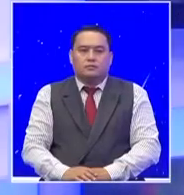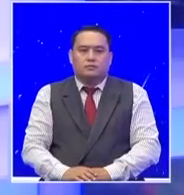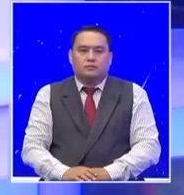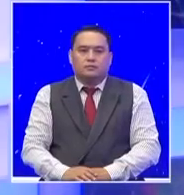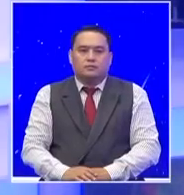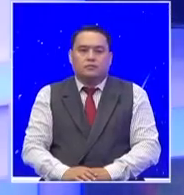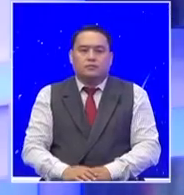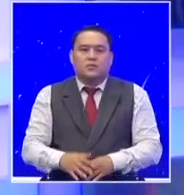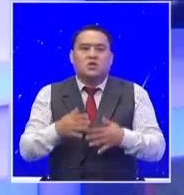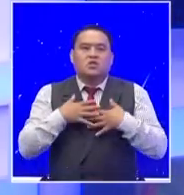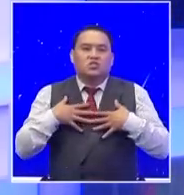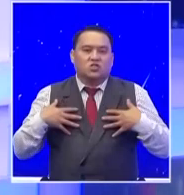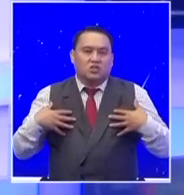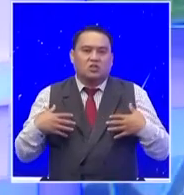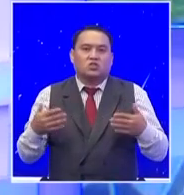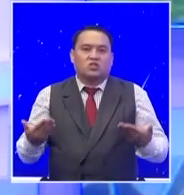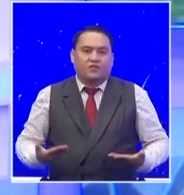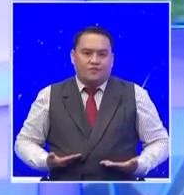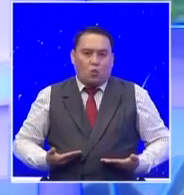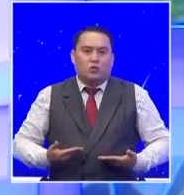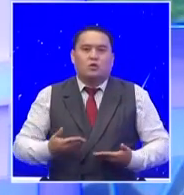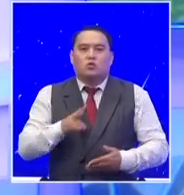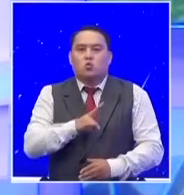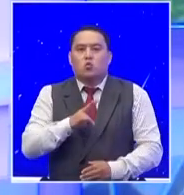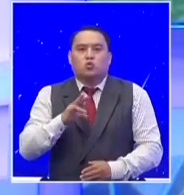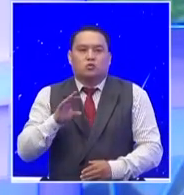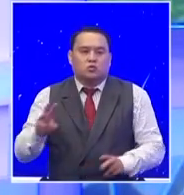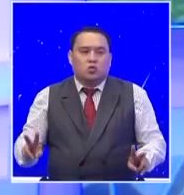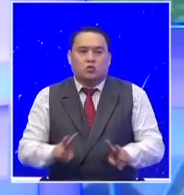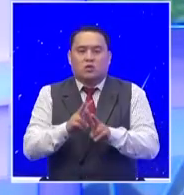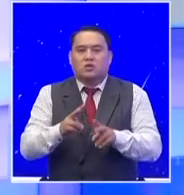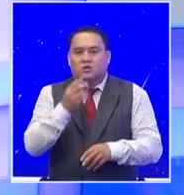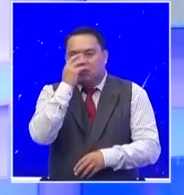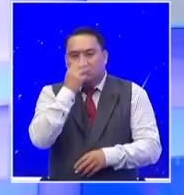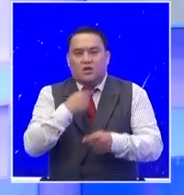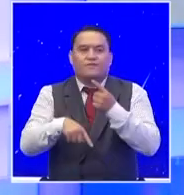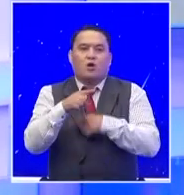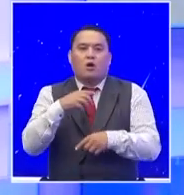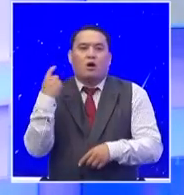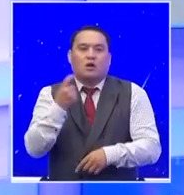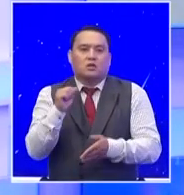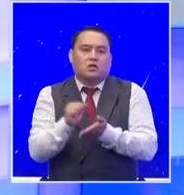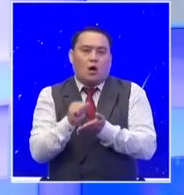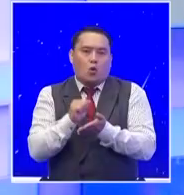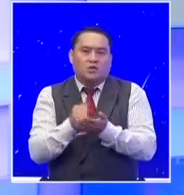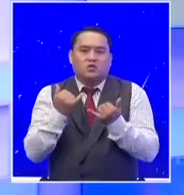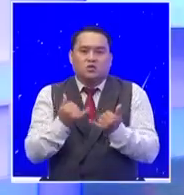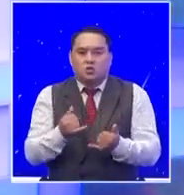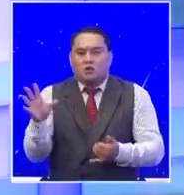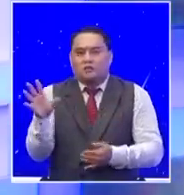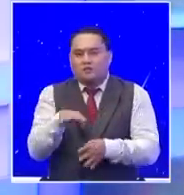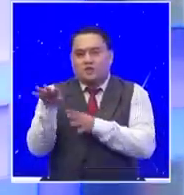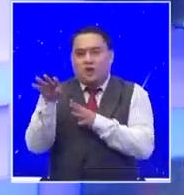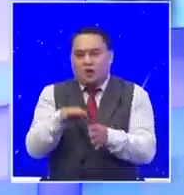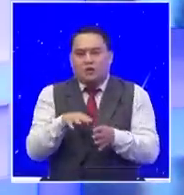Тиграм, полгода живущим на автостоянке в Нур-Султане, помогут вернуться в цирк. Раньше у хозяина были проблемы с документами. Сейчас же все